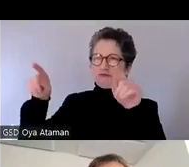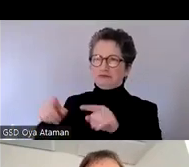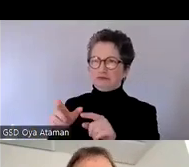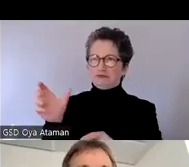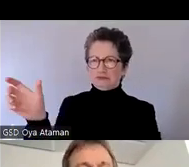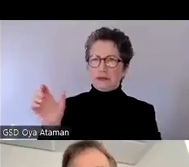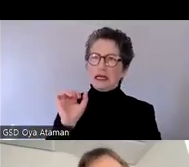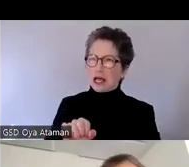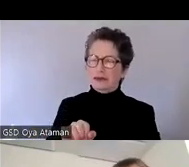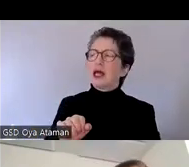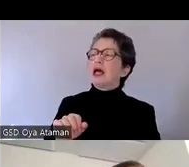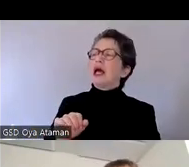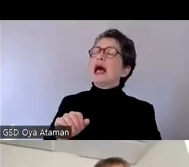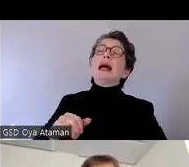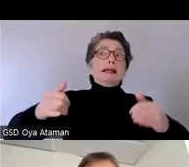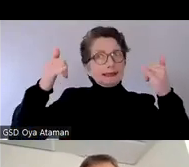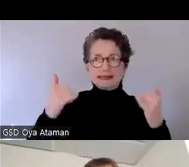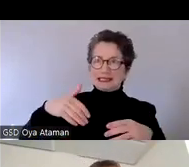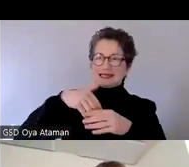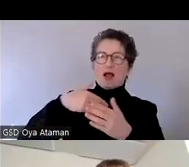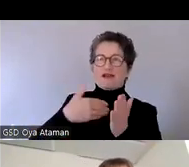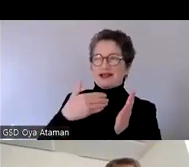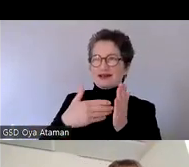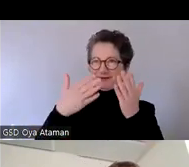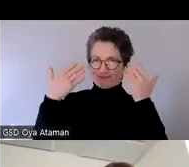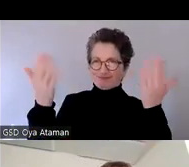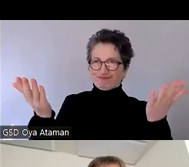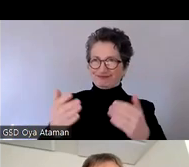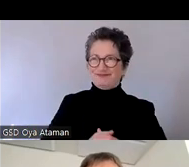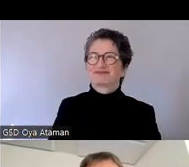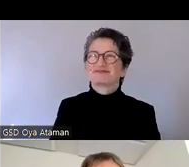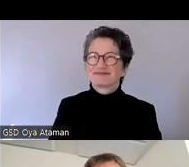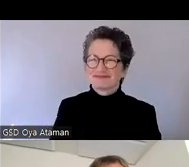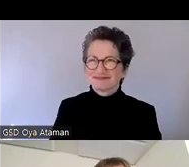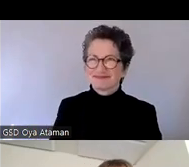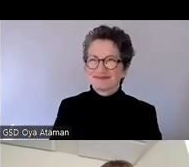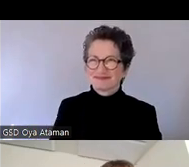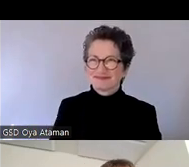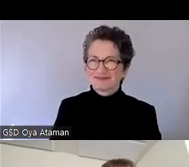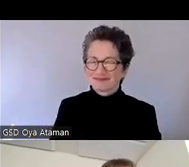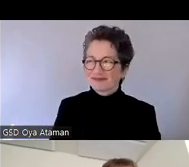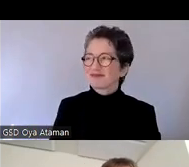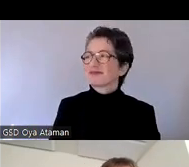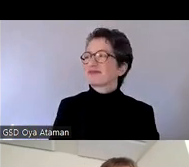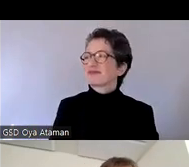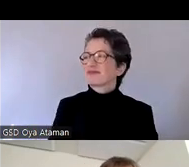Jetzt geht's um das, was ihr eigentlich immer, weshalb ihr heute wahrscheinlich da seid, einfaches Testen von Webseiten verleihen.